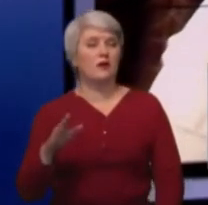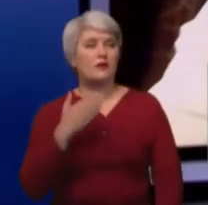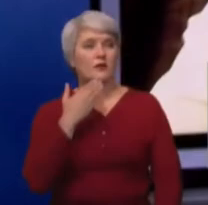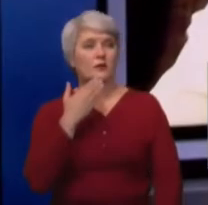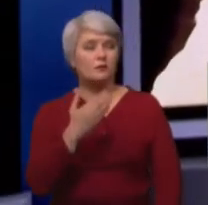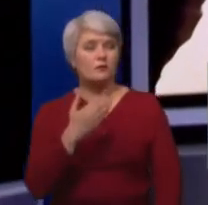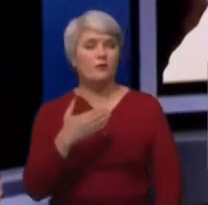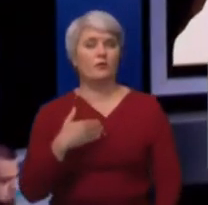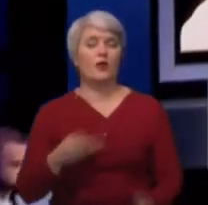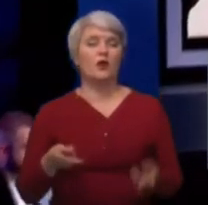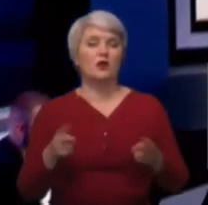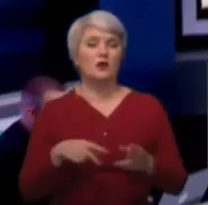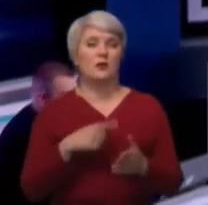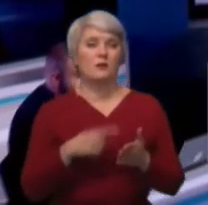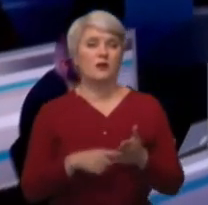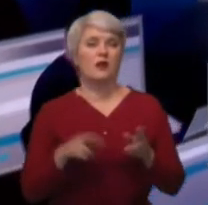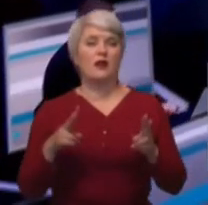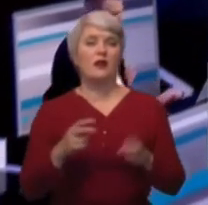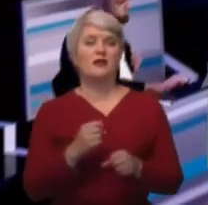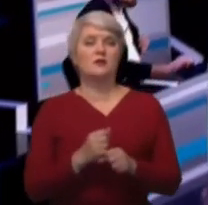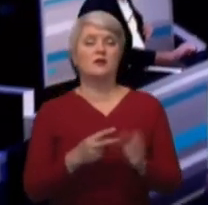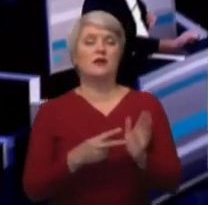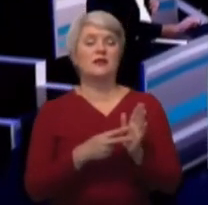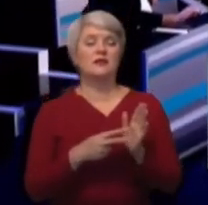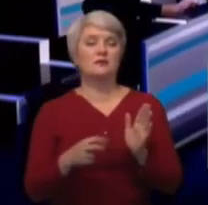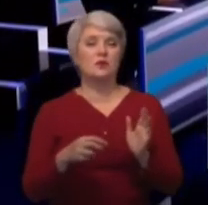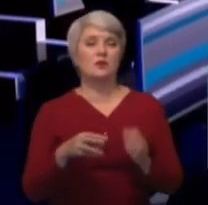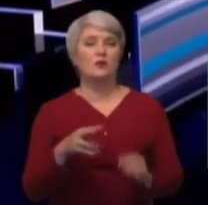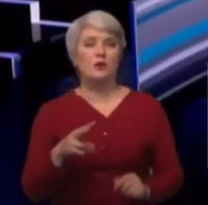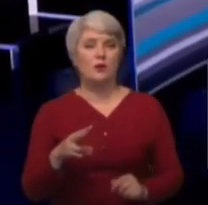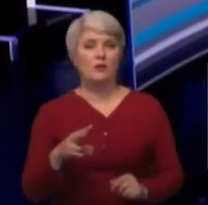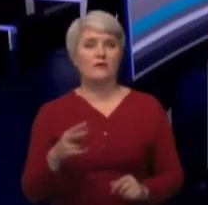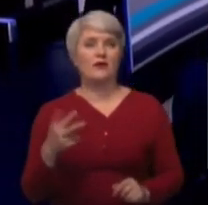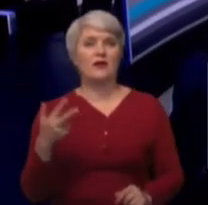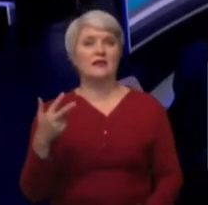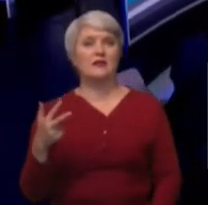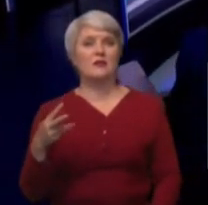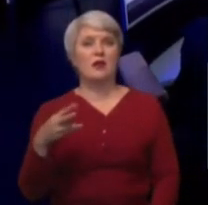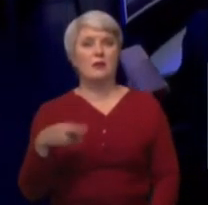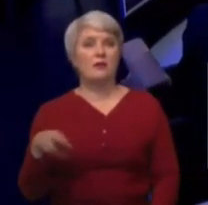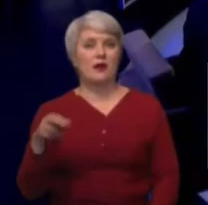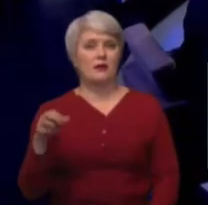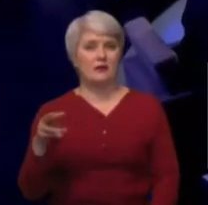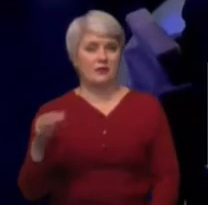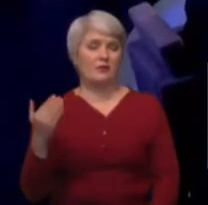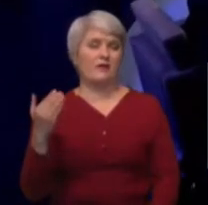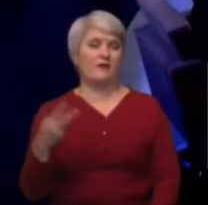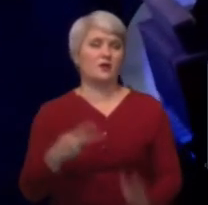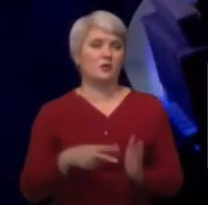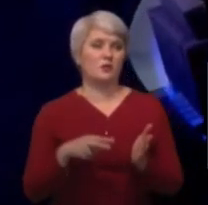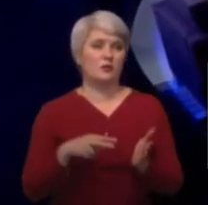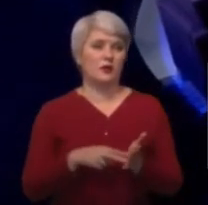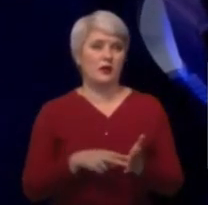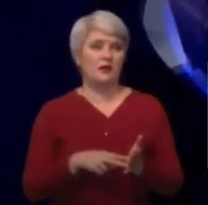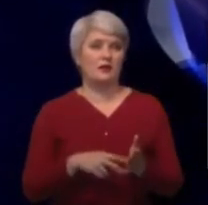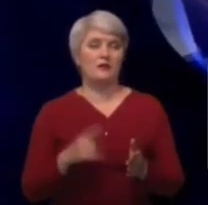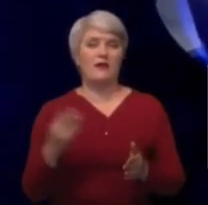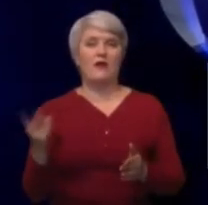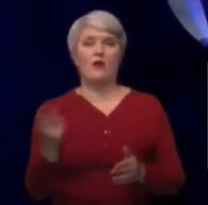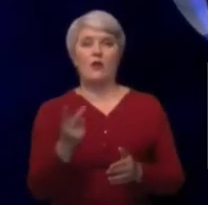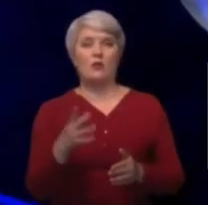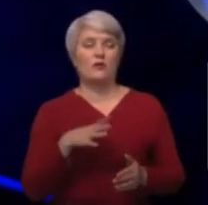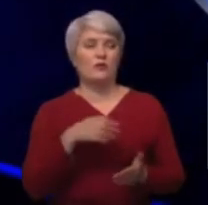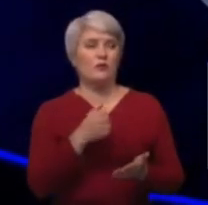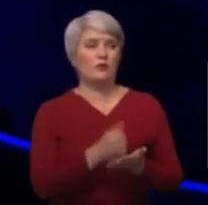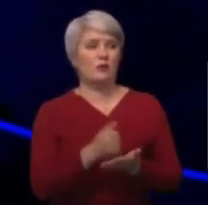фундаментальне питання залишається. Як зробити 700 мільйонів 3 мільярдами? І от взагалі ваш план, тому що ви обидва були